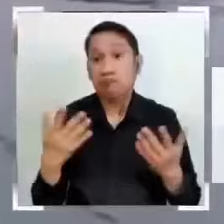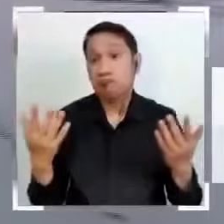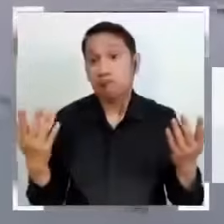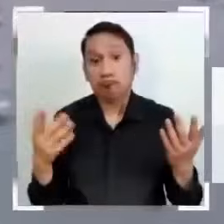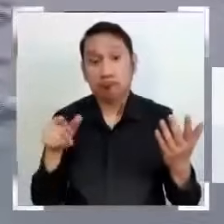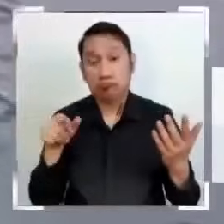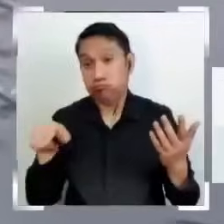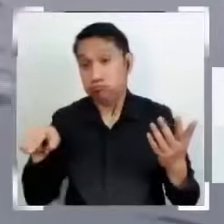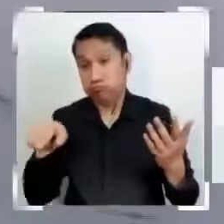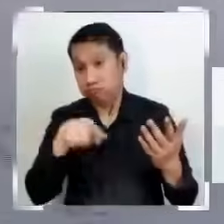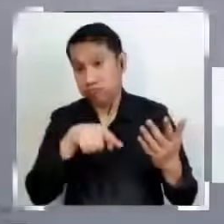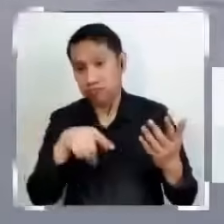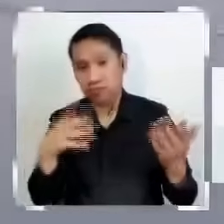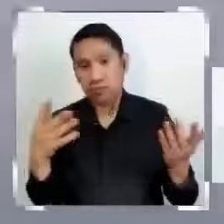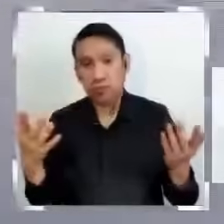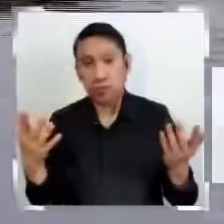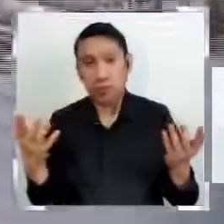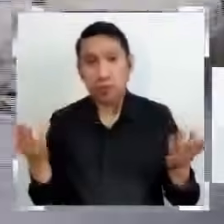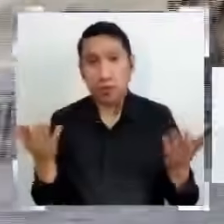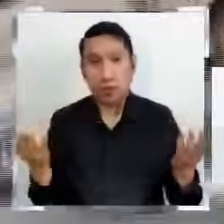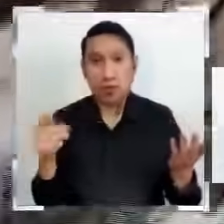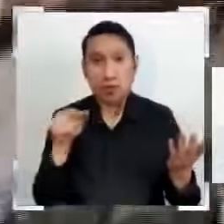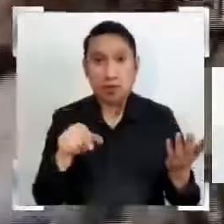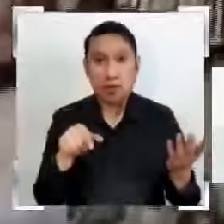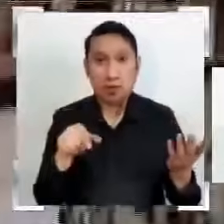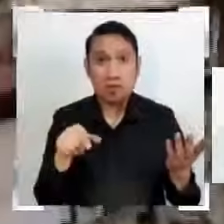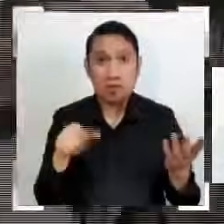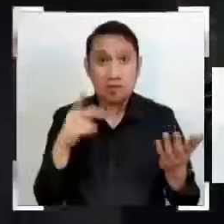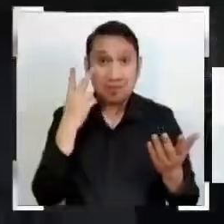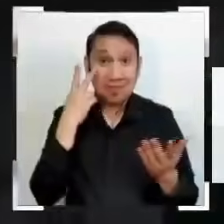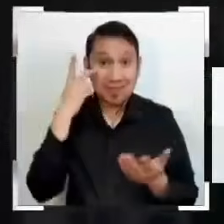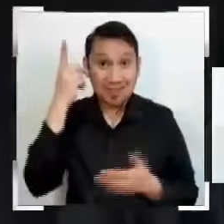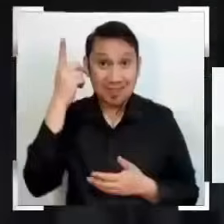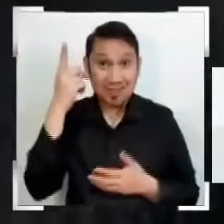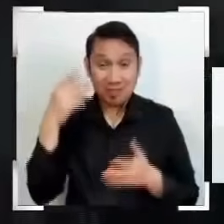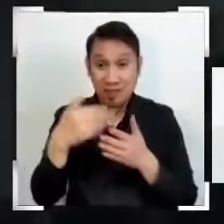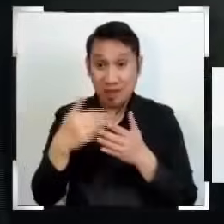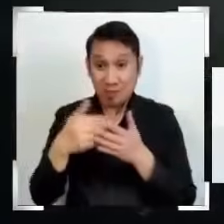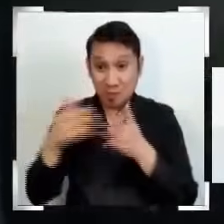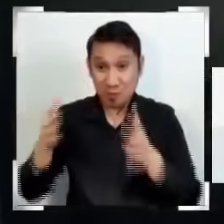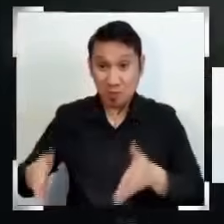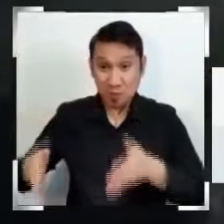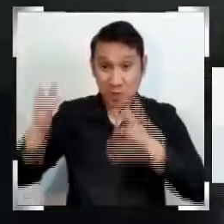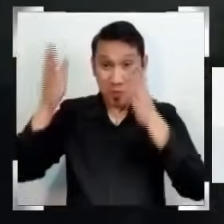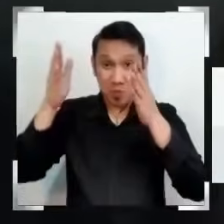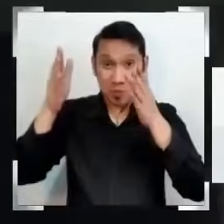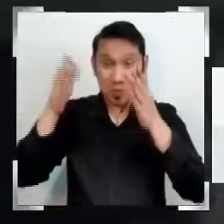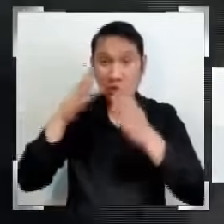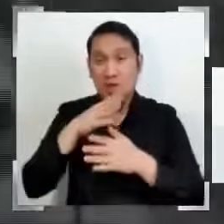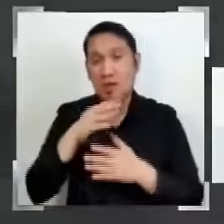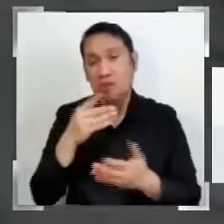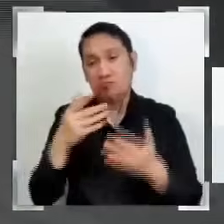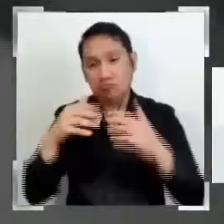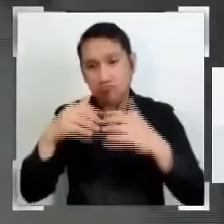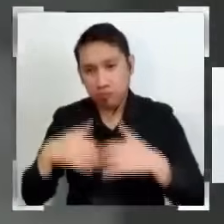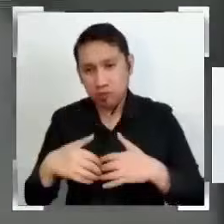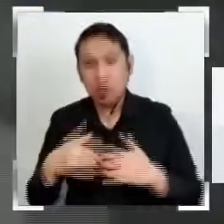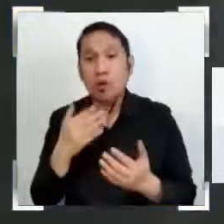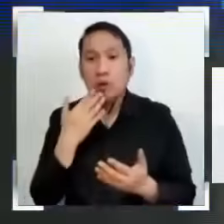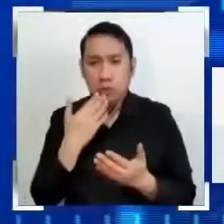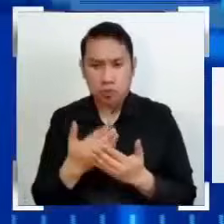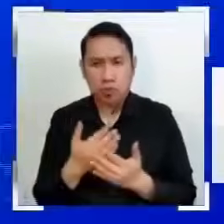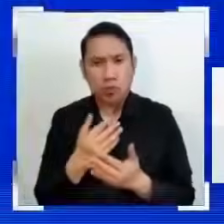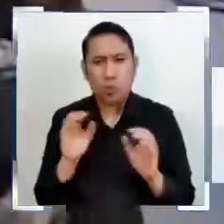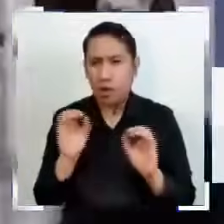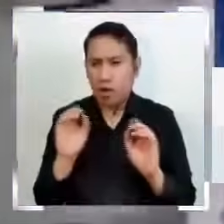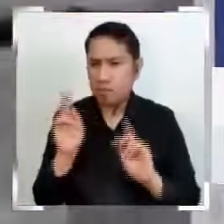ng Legazpi Street sa gilid ng itinatayong high-rise building. Mabuti na lang at walang dumaraan sa lugar noong mga oras na